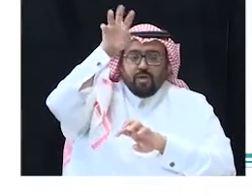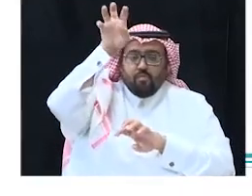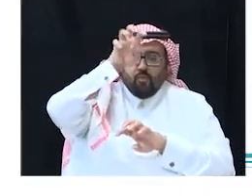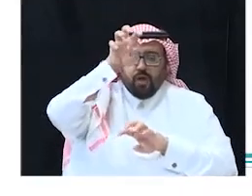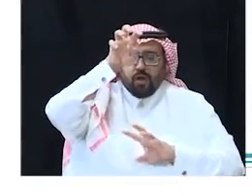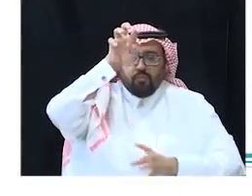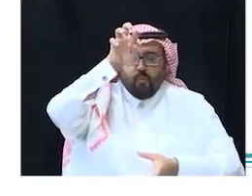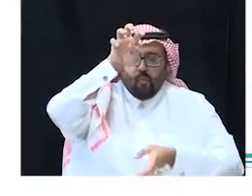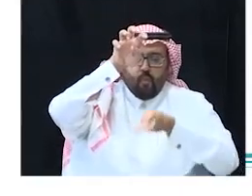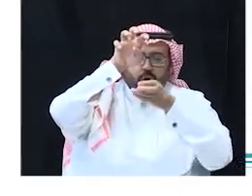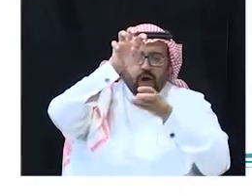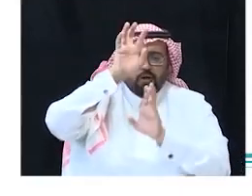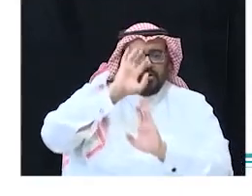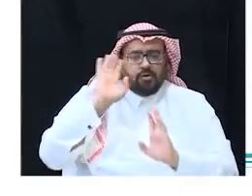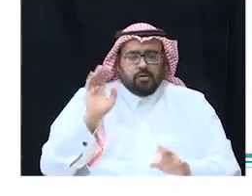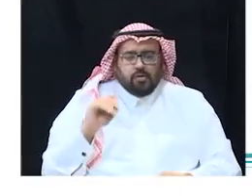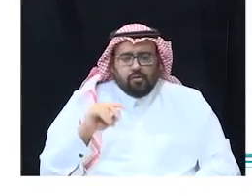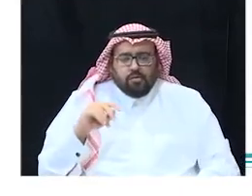قطبين.